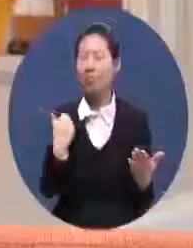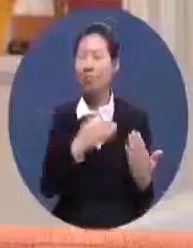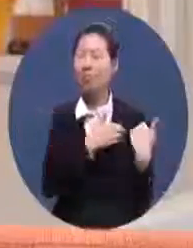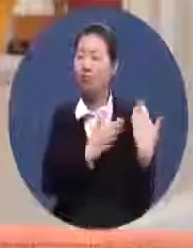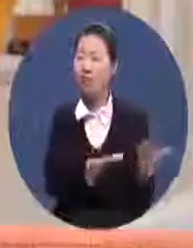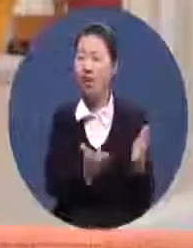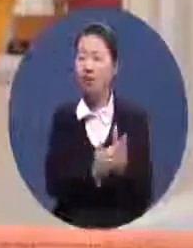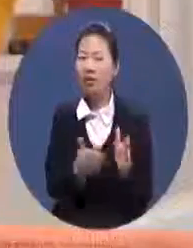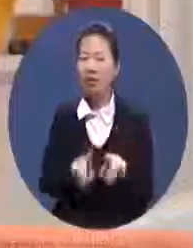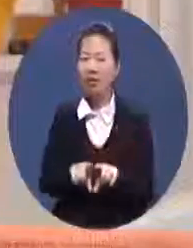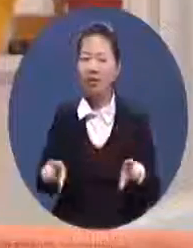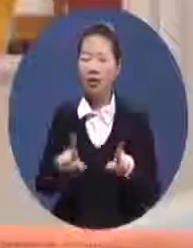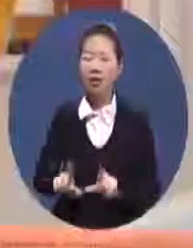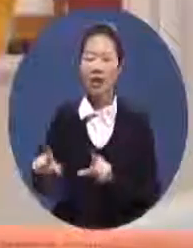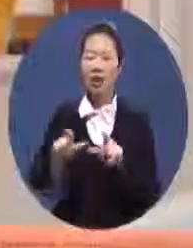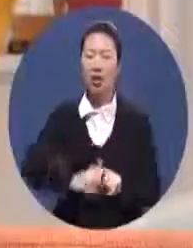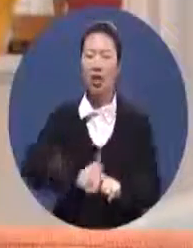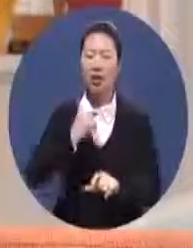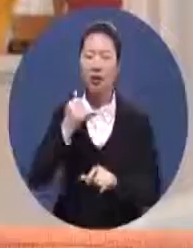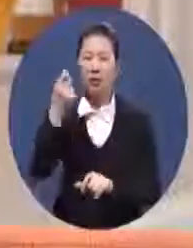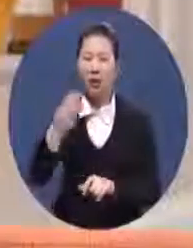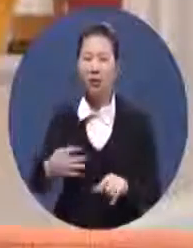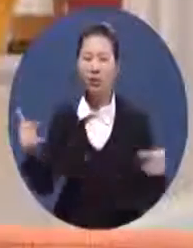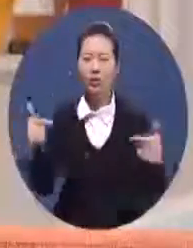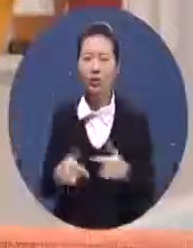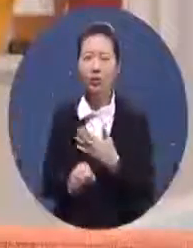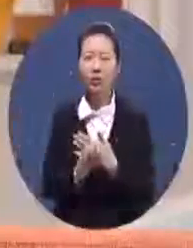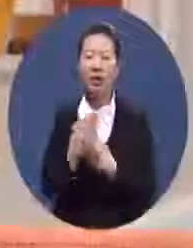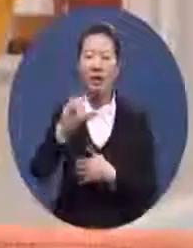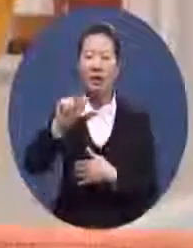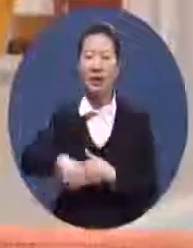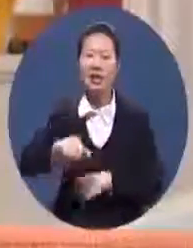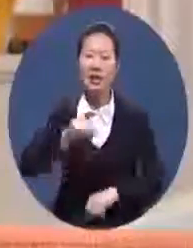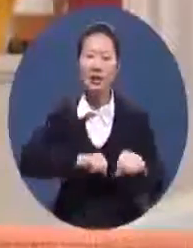일상생활에서 화내는 횟수도 훨씬 더 줄이셔야지 그 틱도 좋아질 것 같아요. 네.